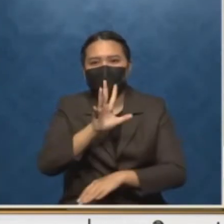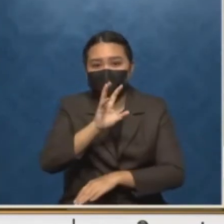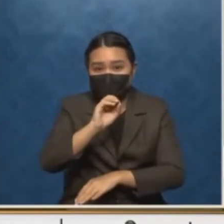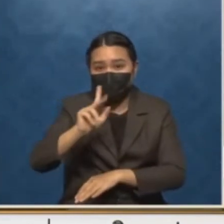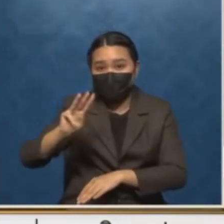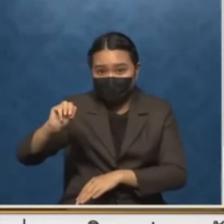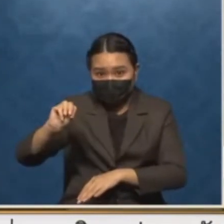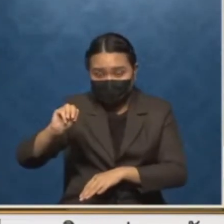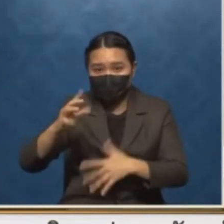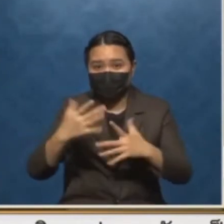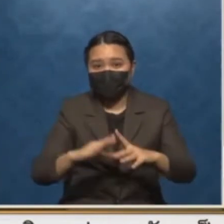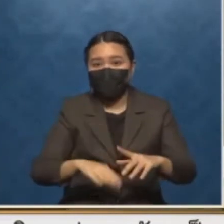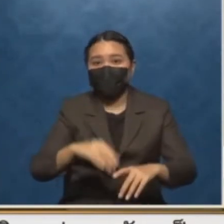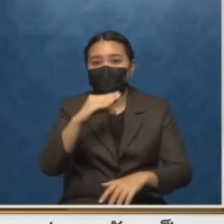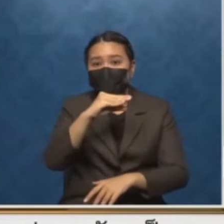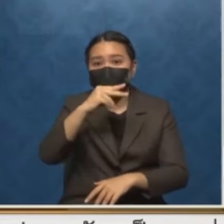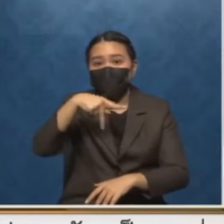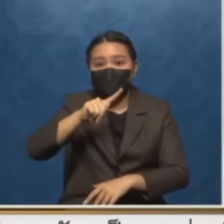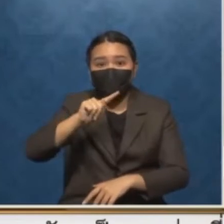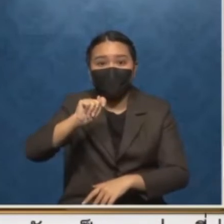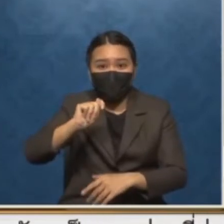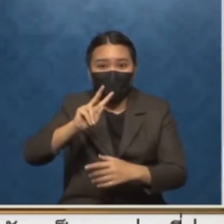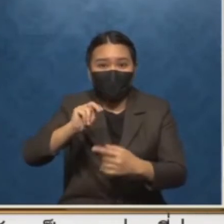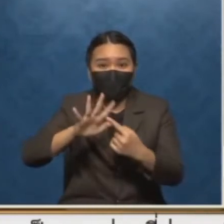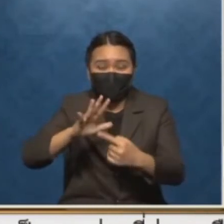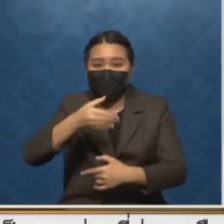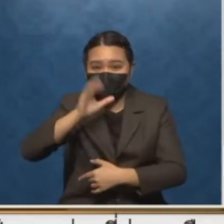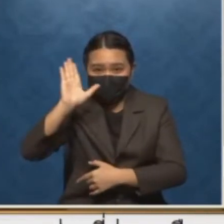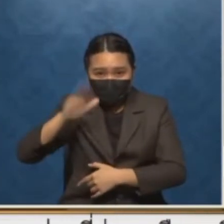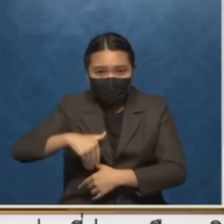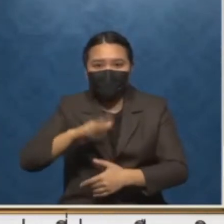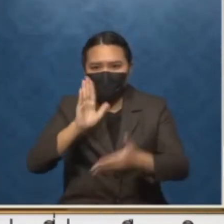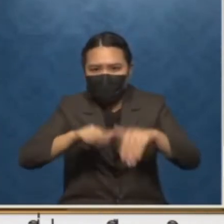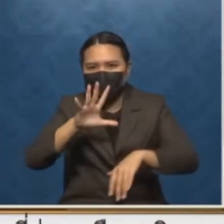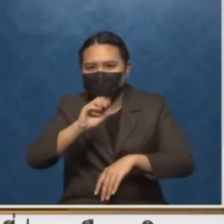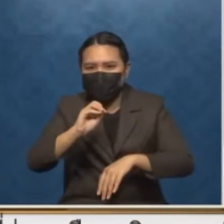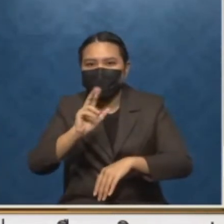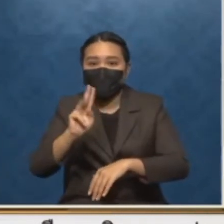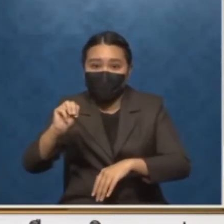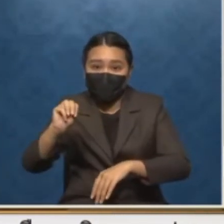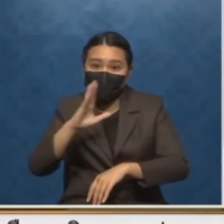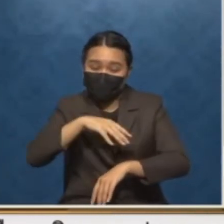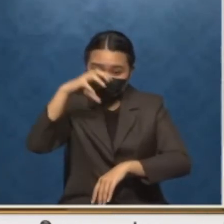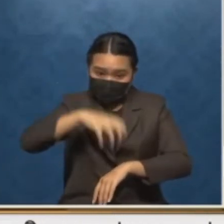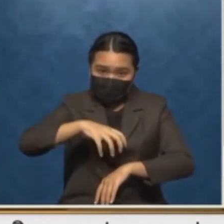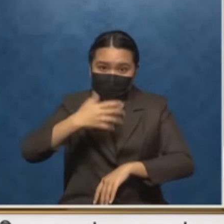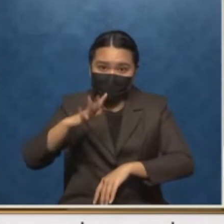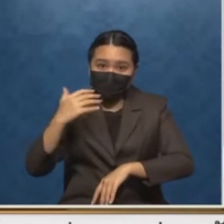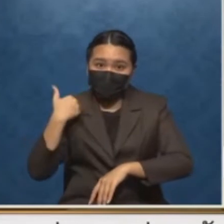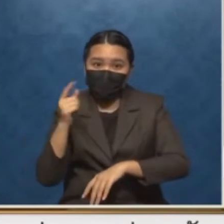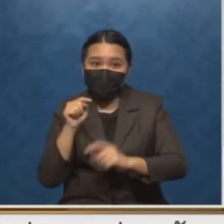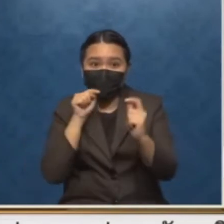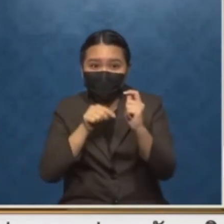ลนแก้วมาก็50โลโดยเฉพาะถ้าตั้งที่พลนแก้วมันจะได้กุสุมานได้โคกศรีสุพรร